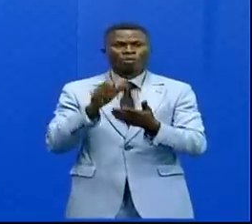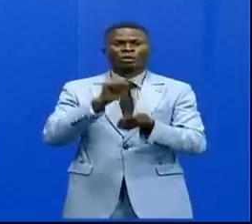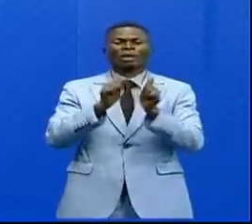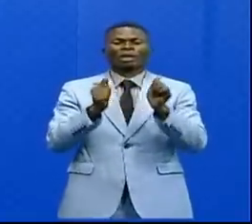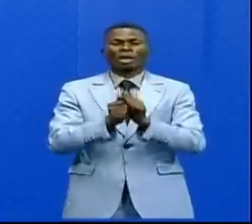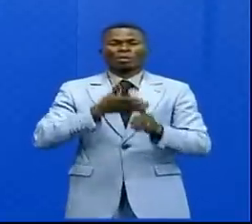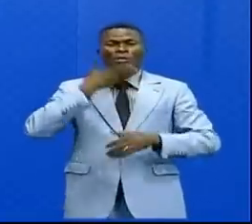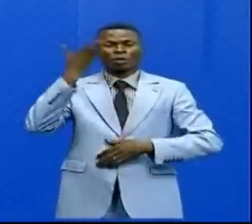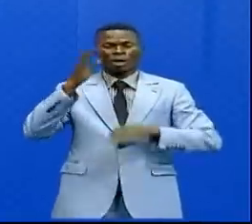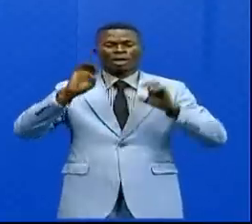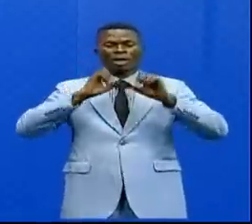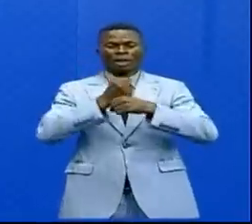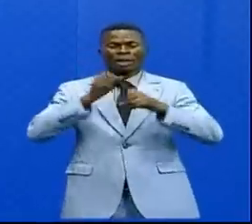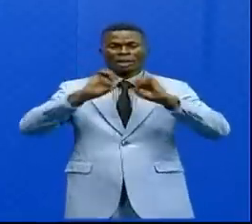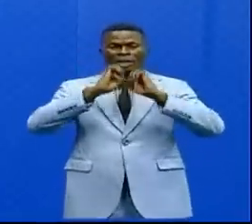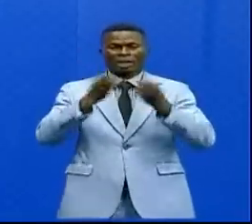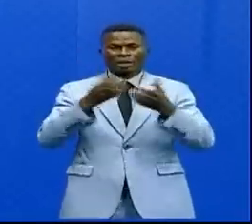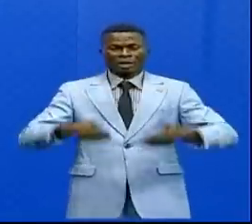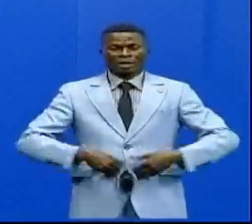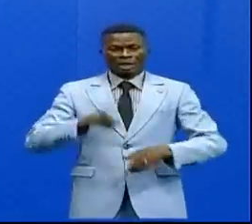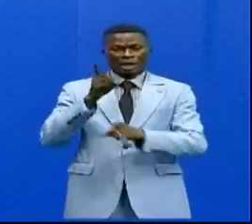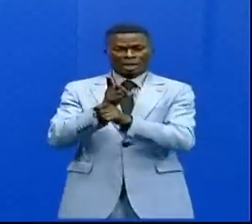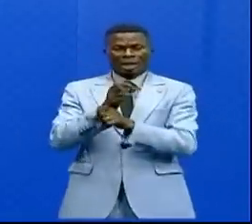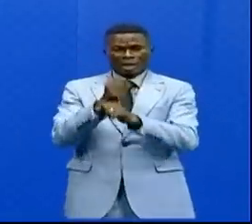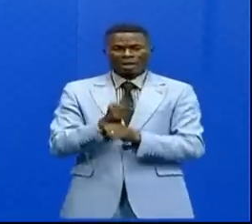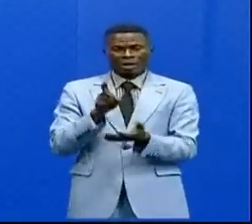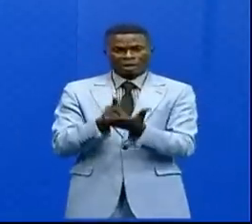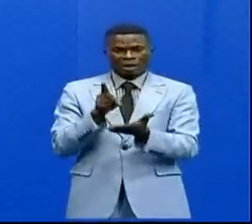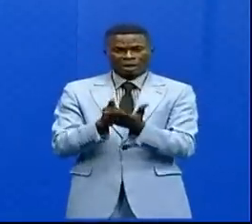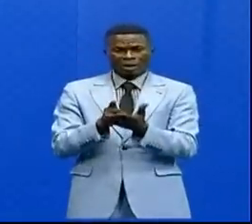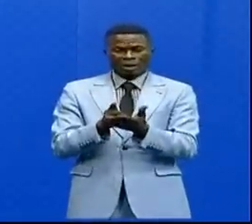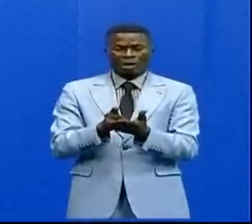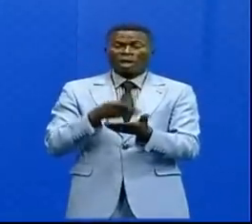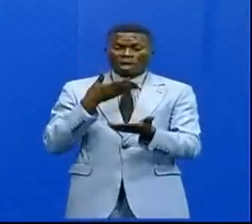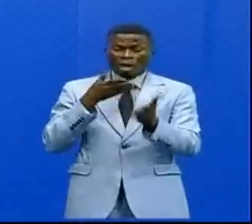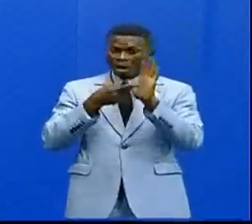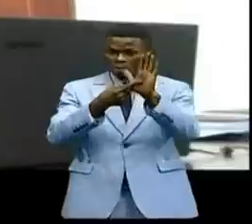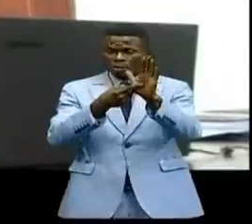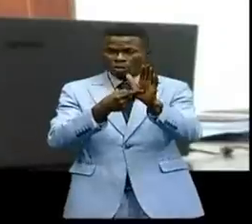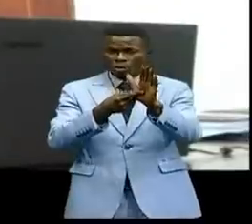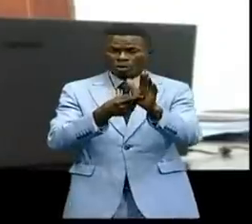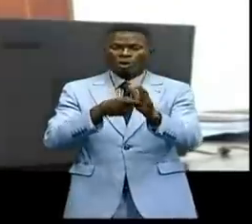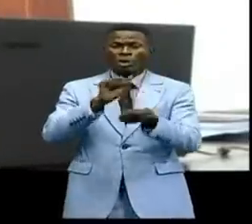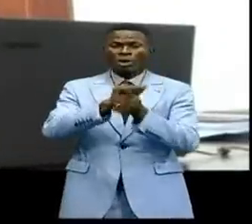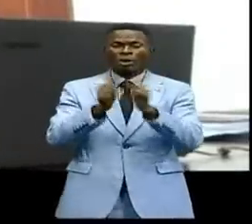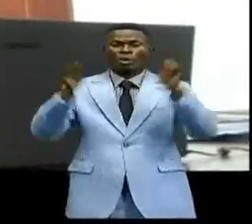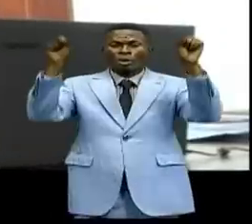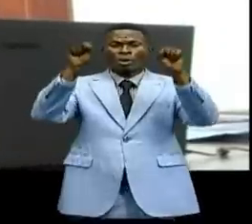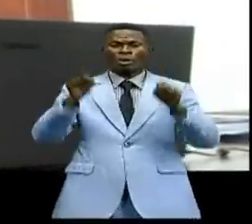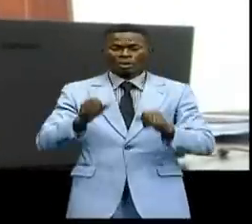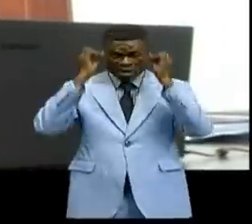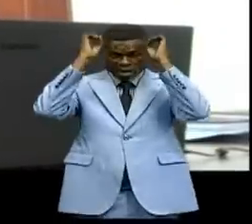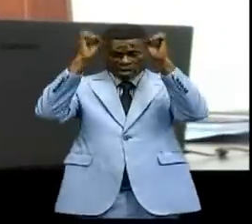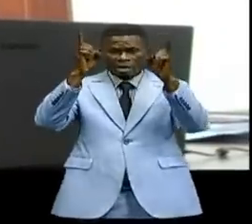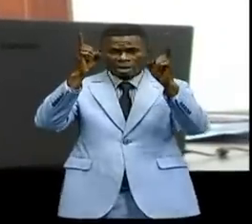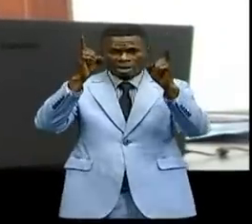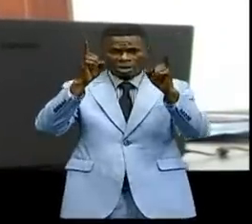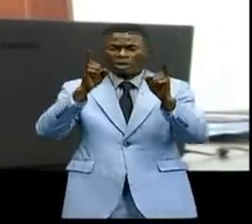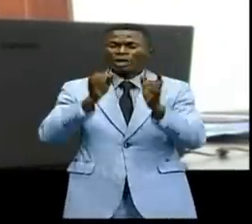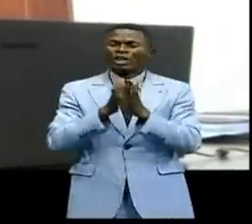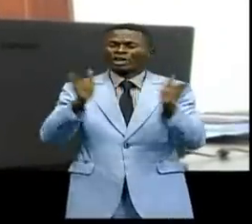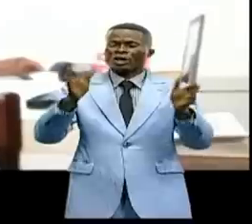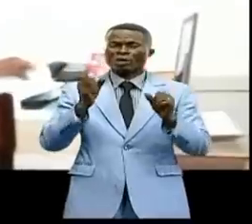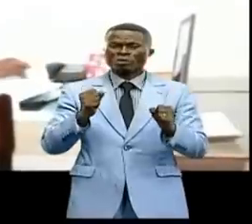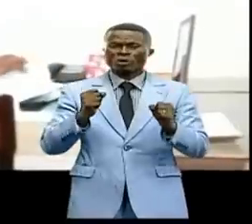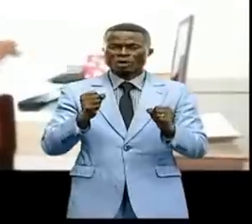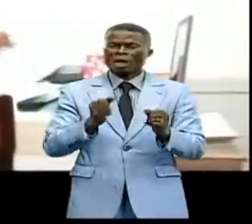esprit entrepreneurial des jeunes diplômés, qui fait suite, entre autres, à notre système éducatif très généraliste,